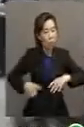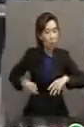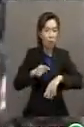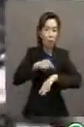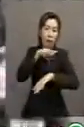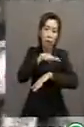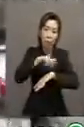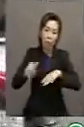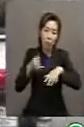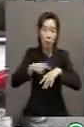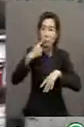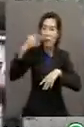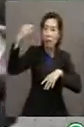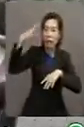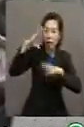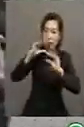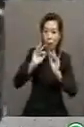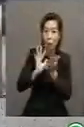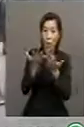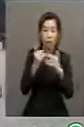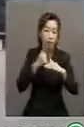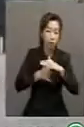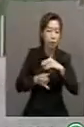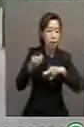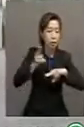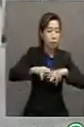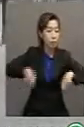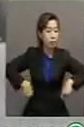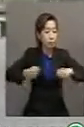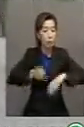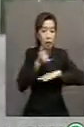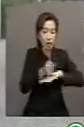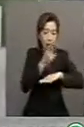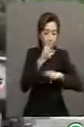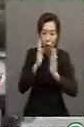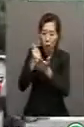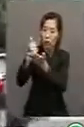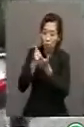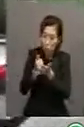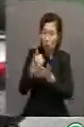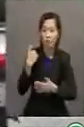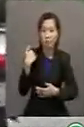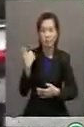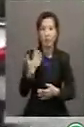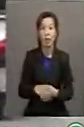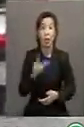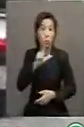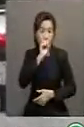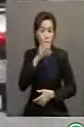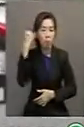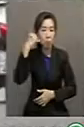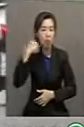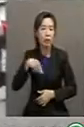น.นะฮะช่วงแดดร่มลมตกนะครับก็มีคนผ่านไปผ่านมาบางทีก็มาช่วยคุณลุงได้บ้างนะฮะคุณลุงบอกว่าปกติก็